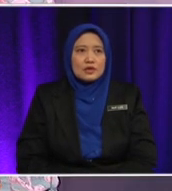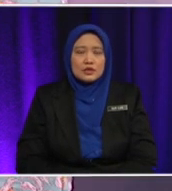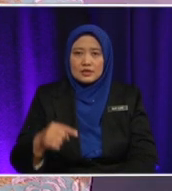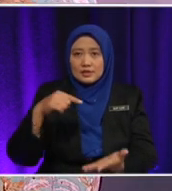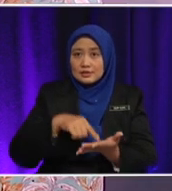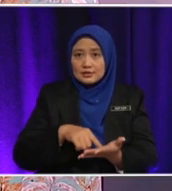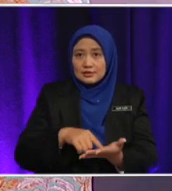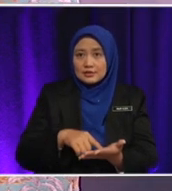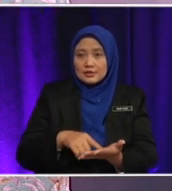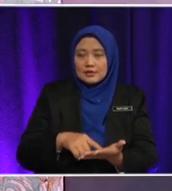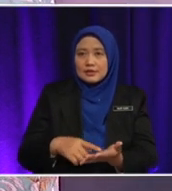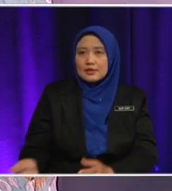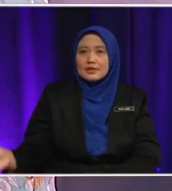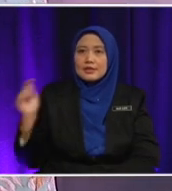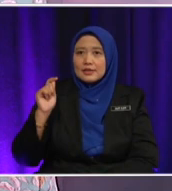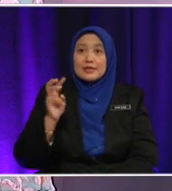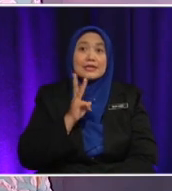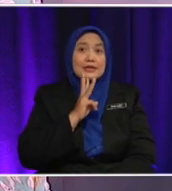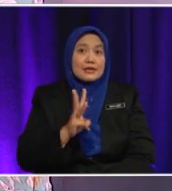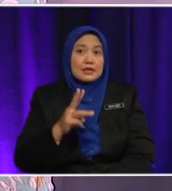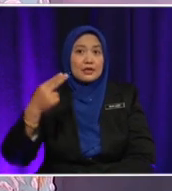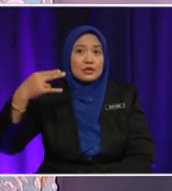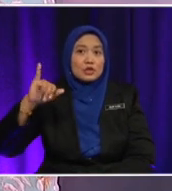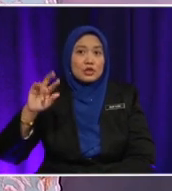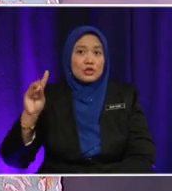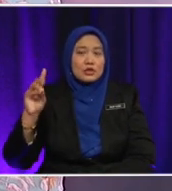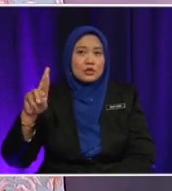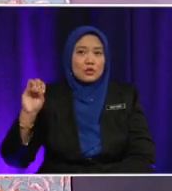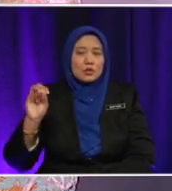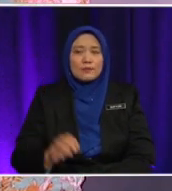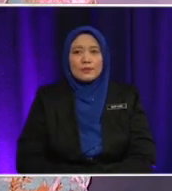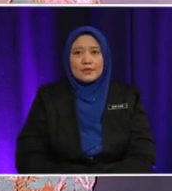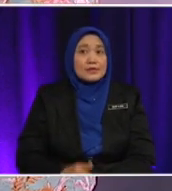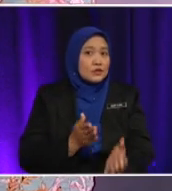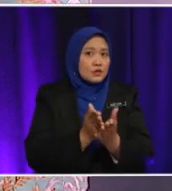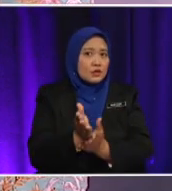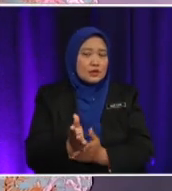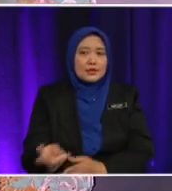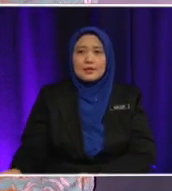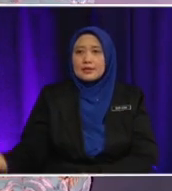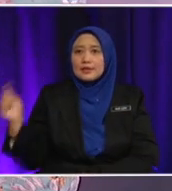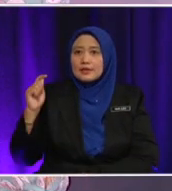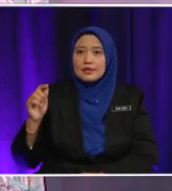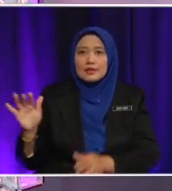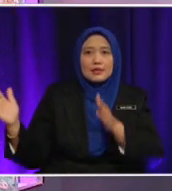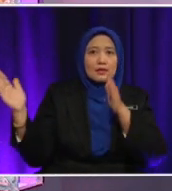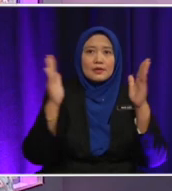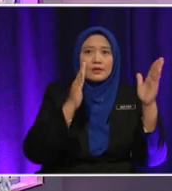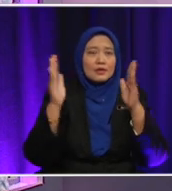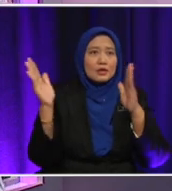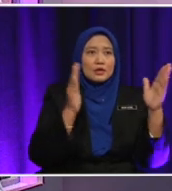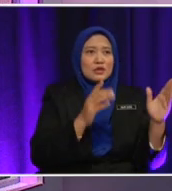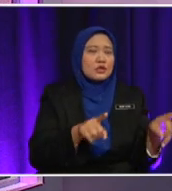tenaga hydro dan seterusnya adalah tenaga angin tenaga angin sama juga macam